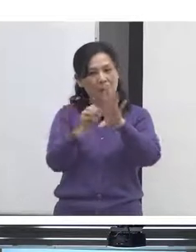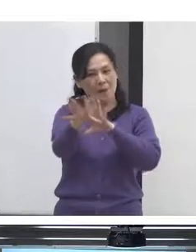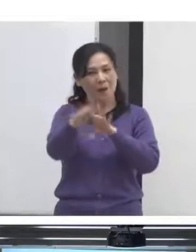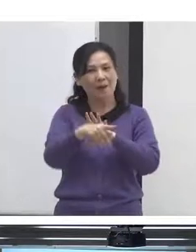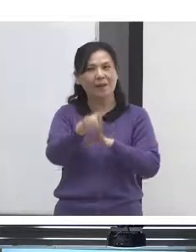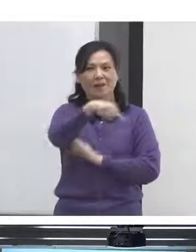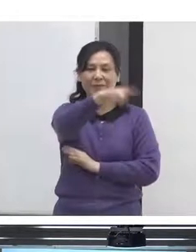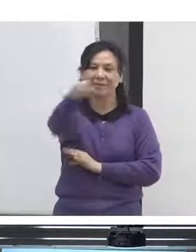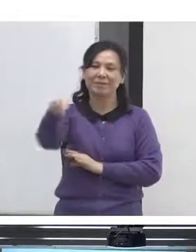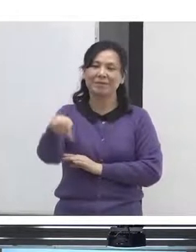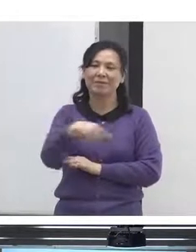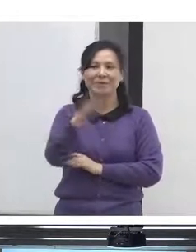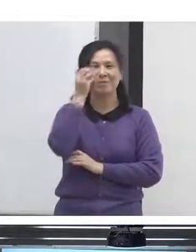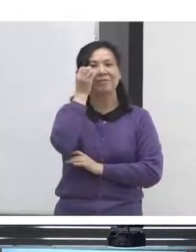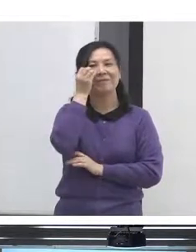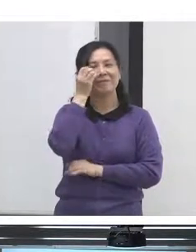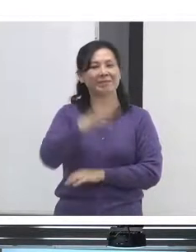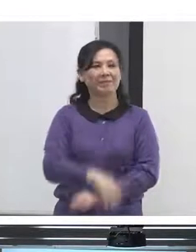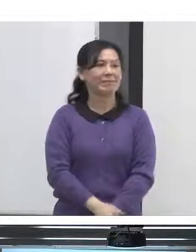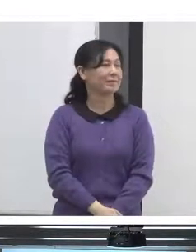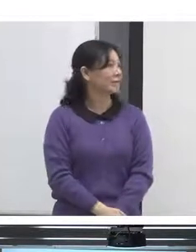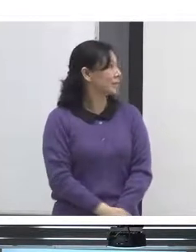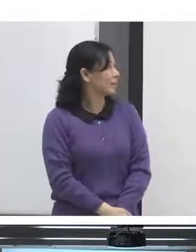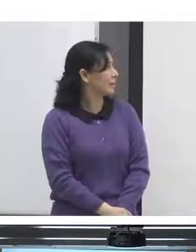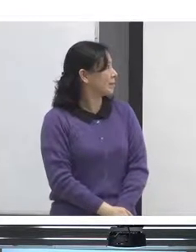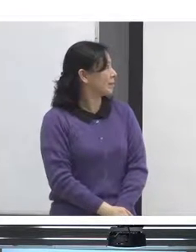家可以看一下。